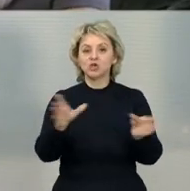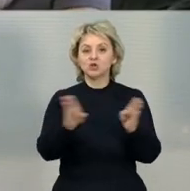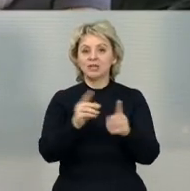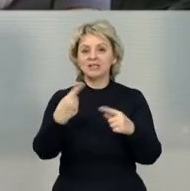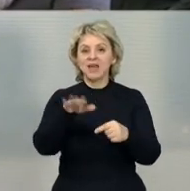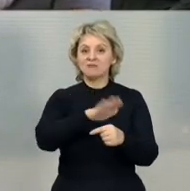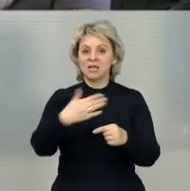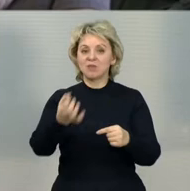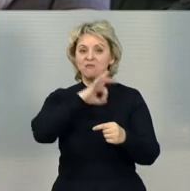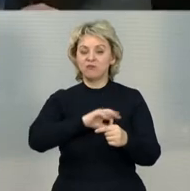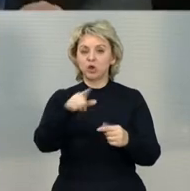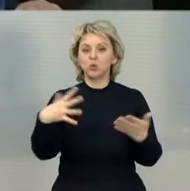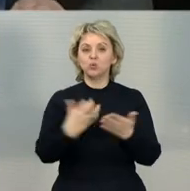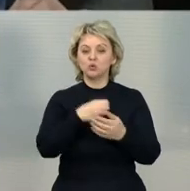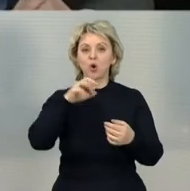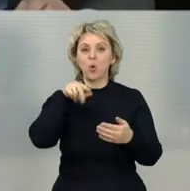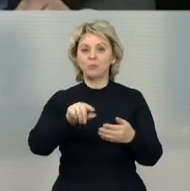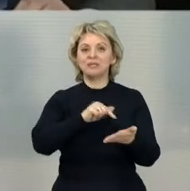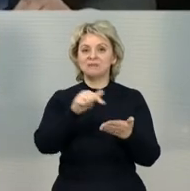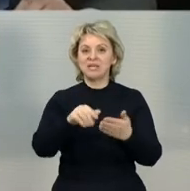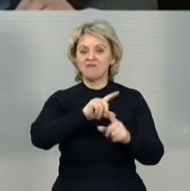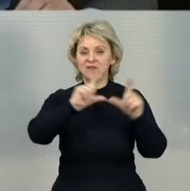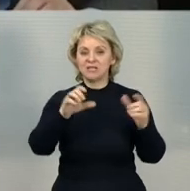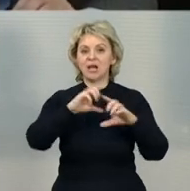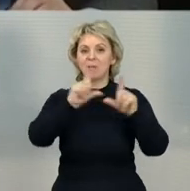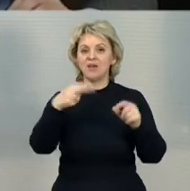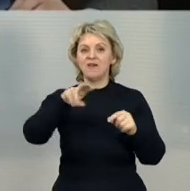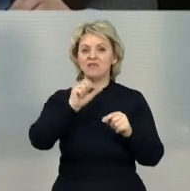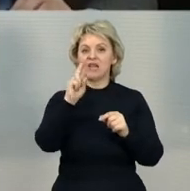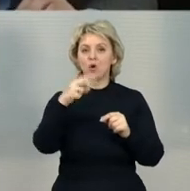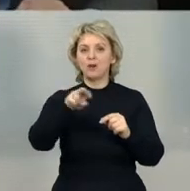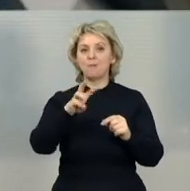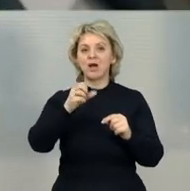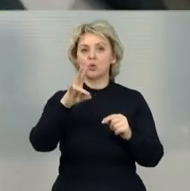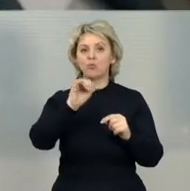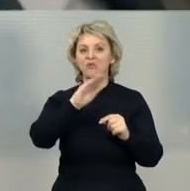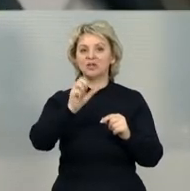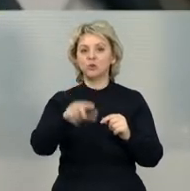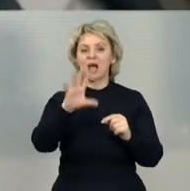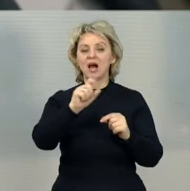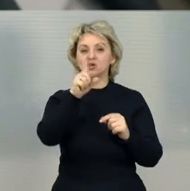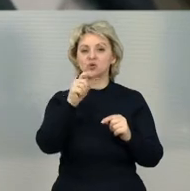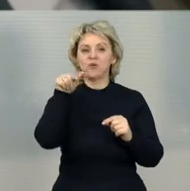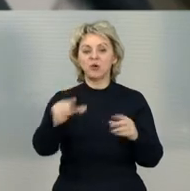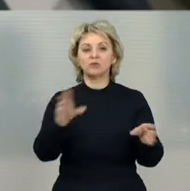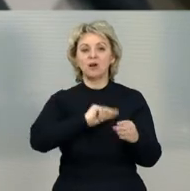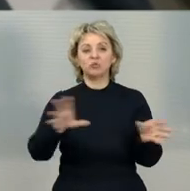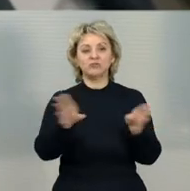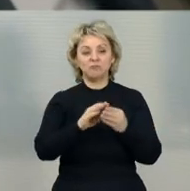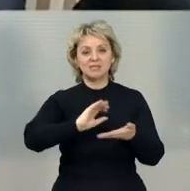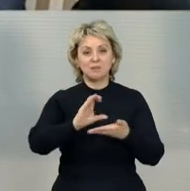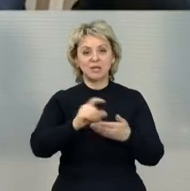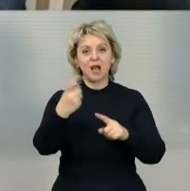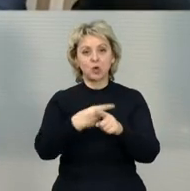для взаимной выгоды. Успешным опытом делится филиал компании «Фритолей Мануфактуринг» в Азове. Он работает вместе с